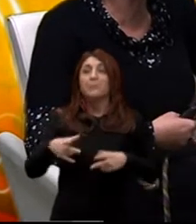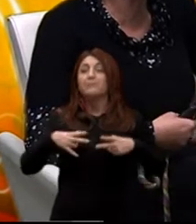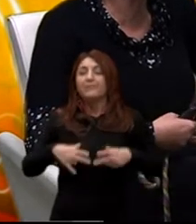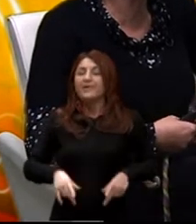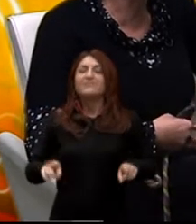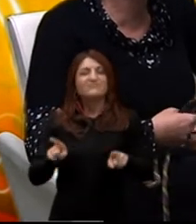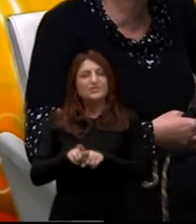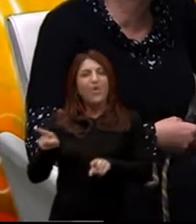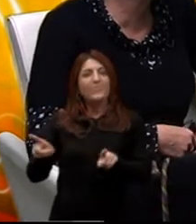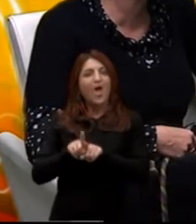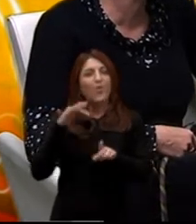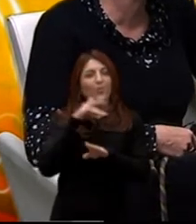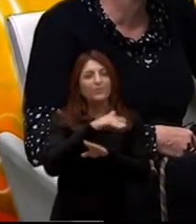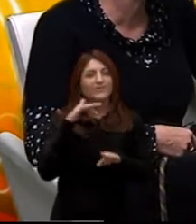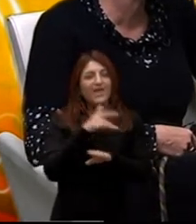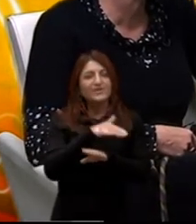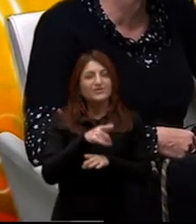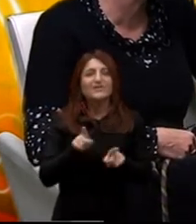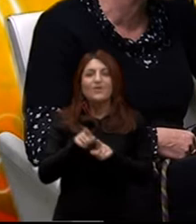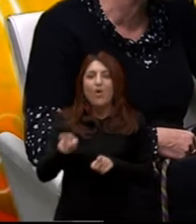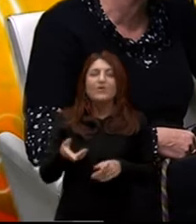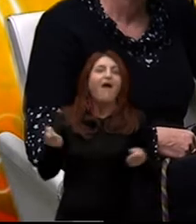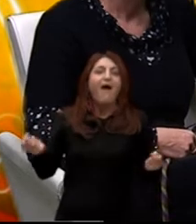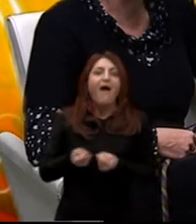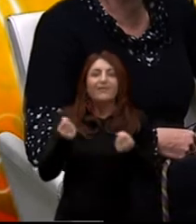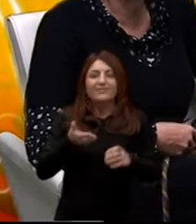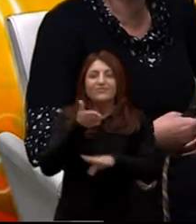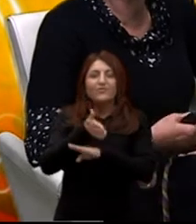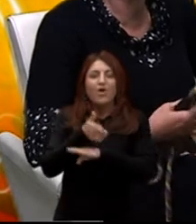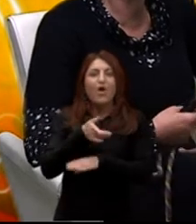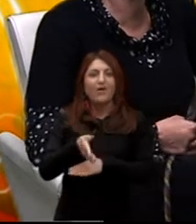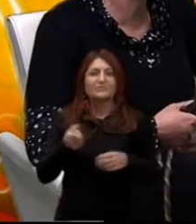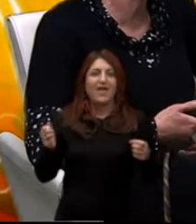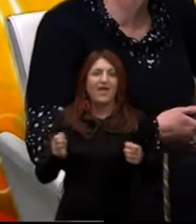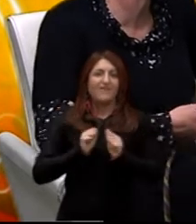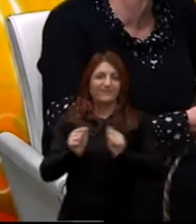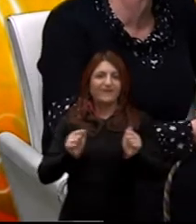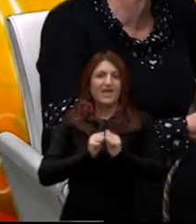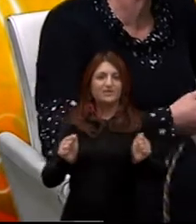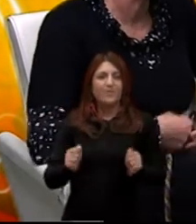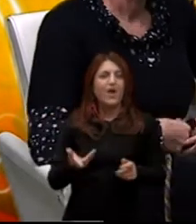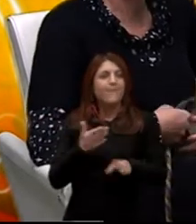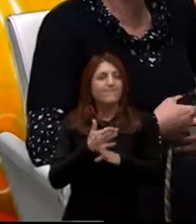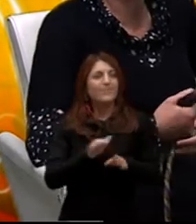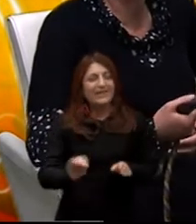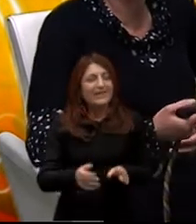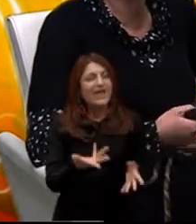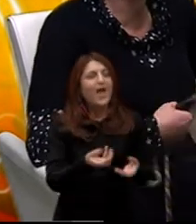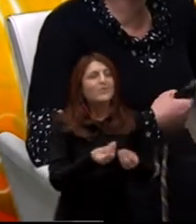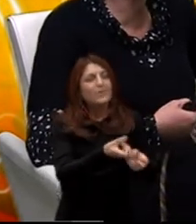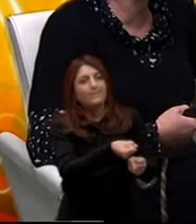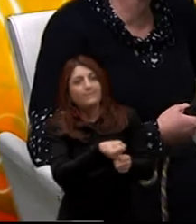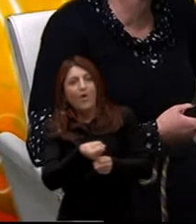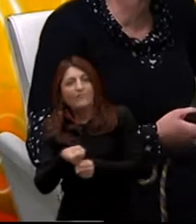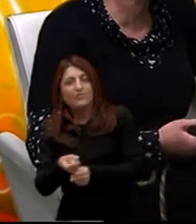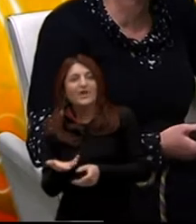i aktivno sudjeluje u provođenju neke vježbe. Znači pomaže djetetu da nešto povuče,